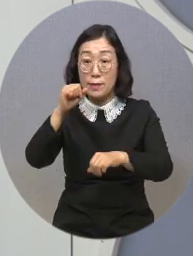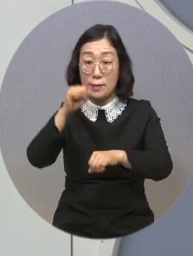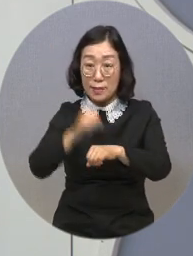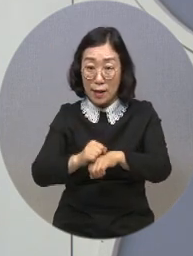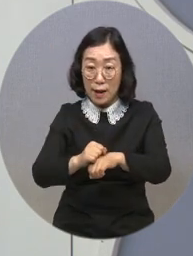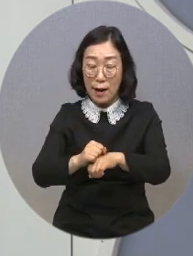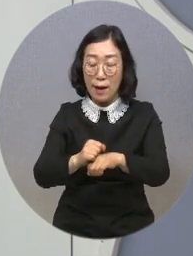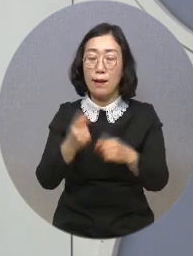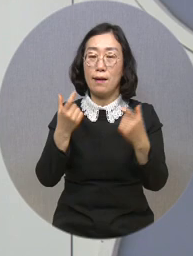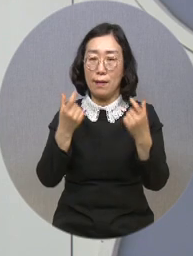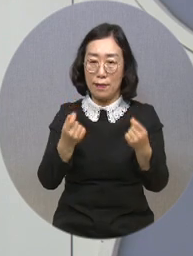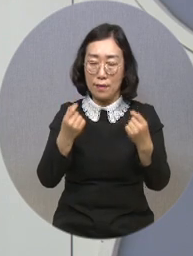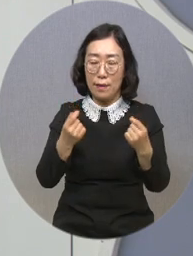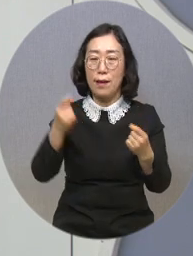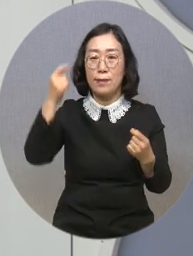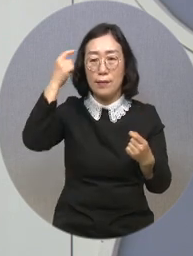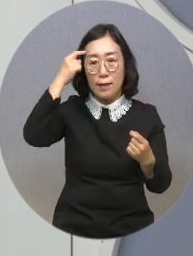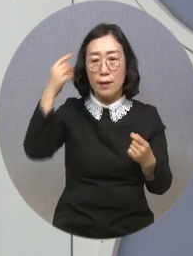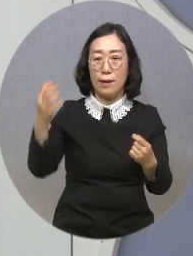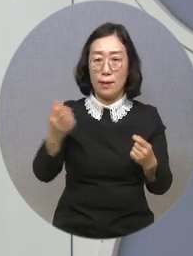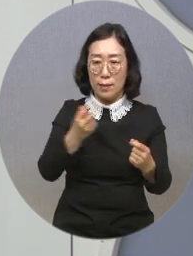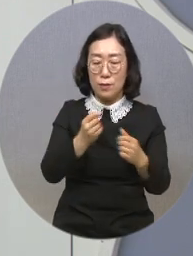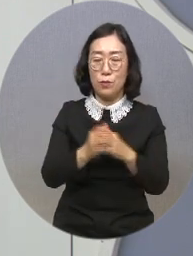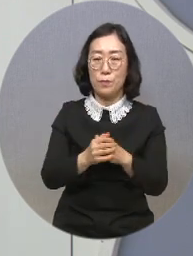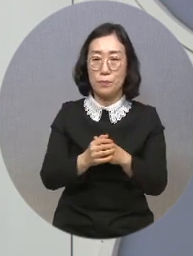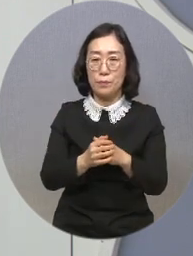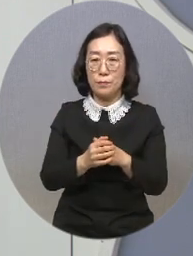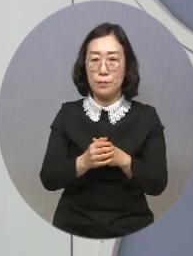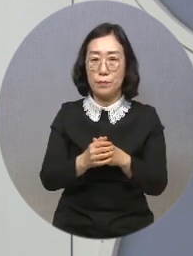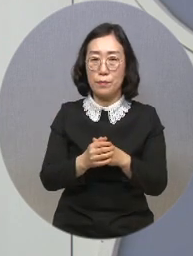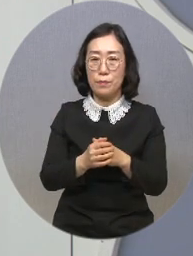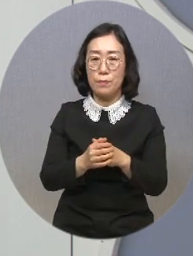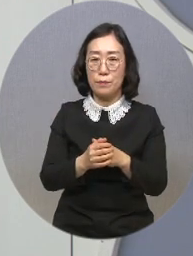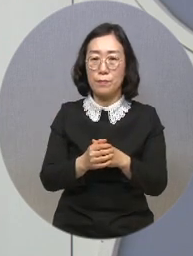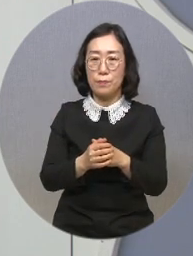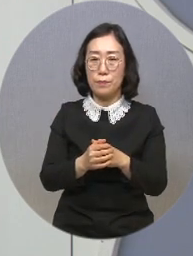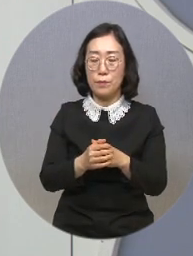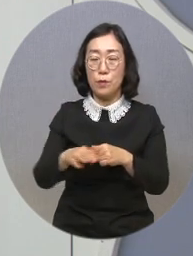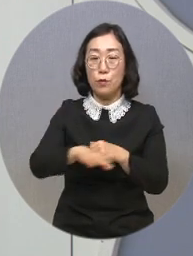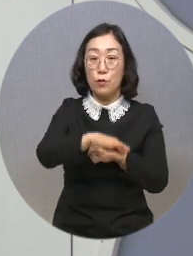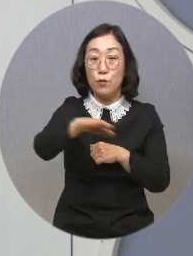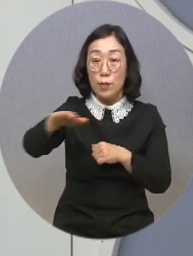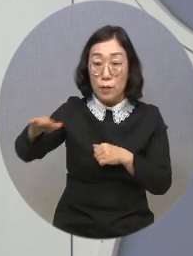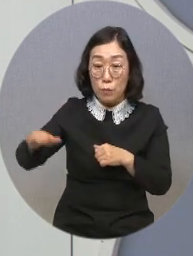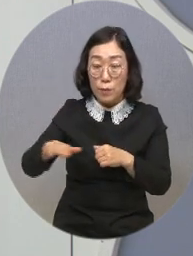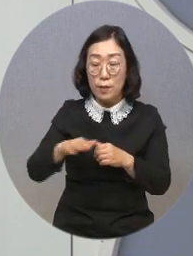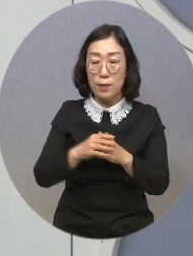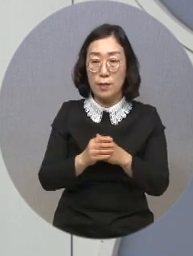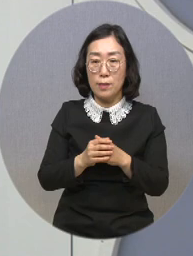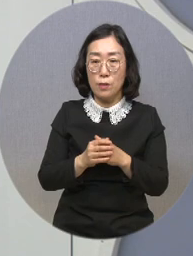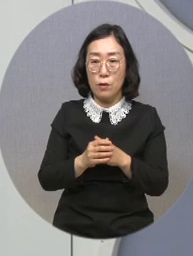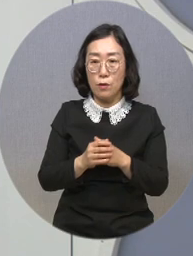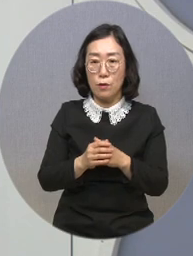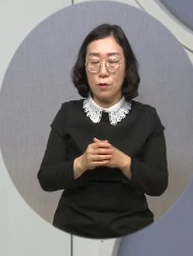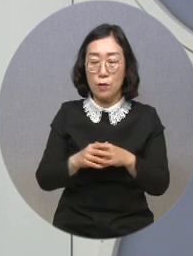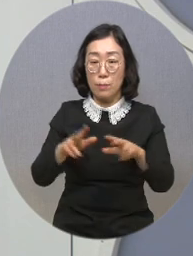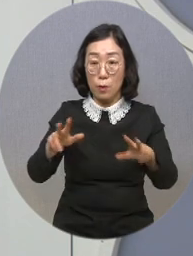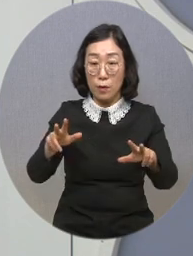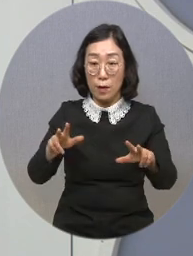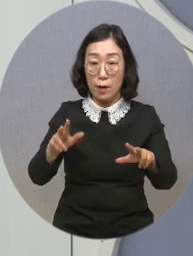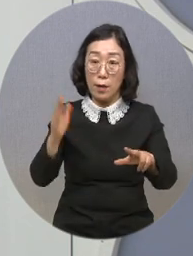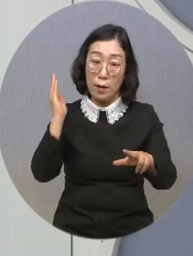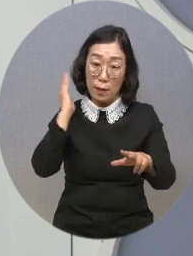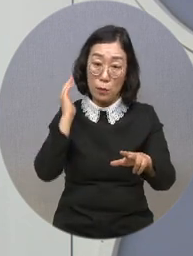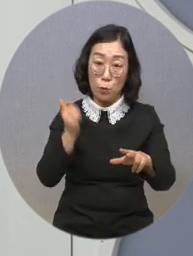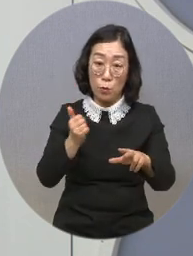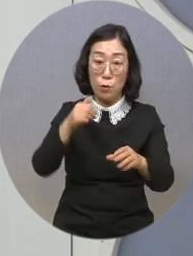생각을 항상 하고 있습니다. 이제 우리 국민들께서 이번에 대통령 선거도